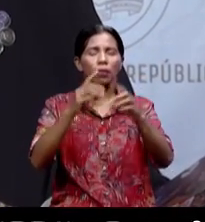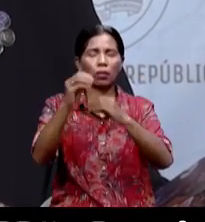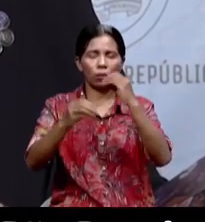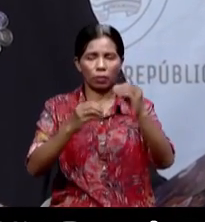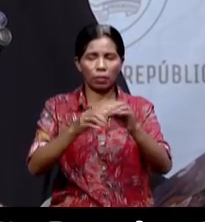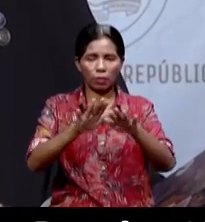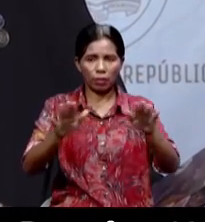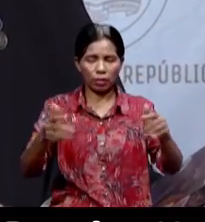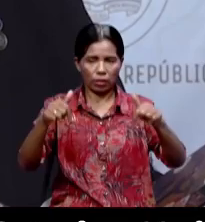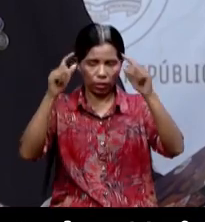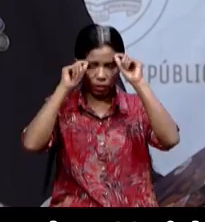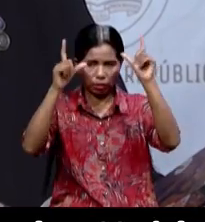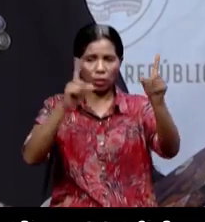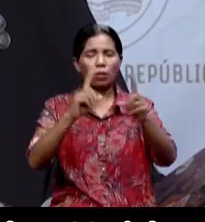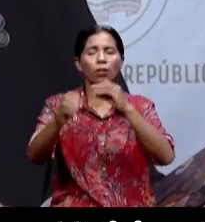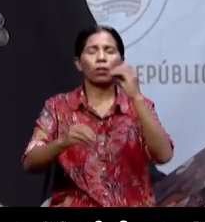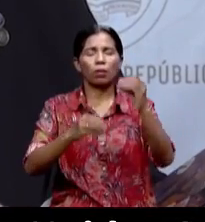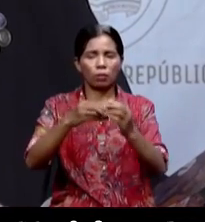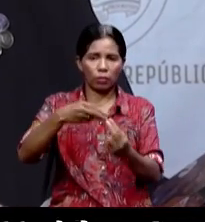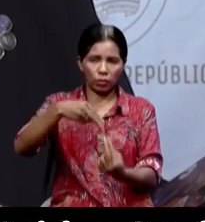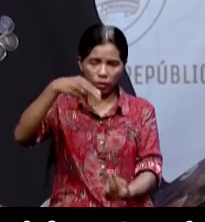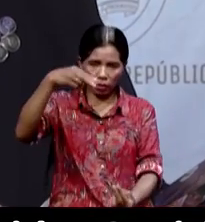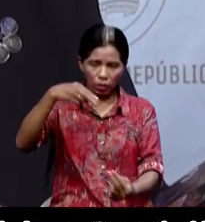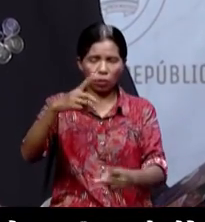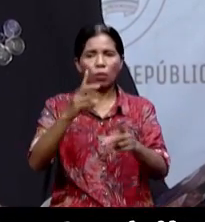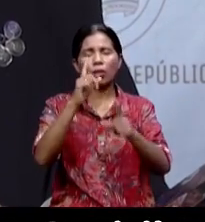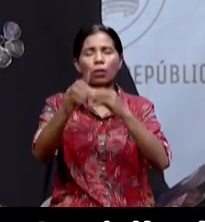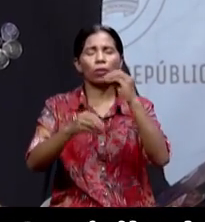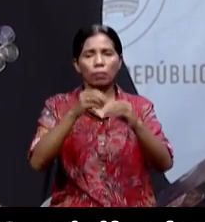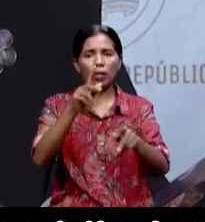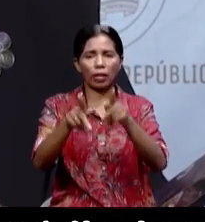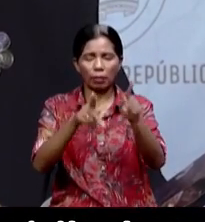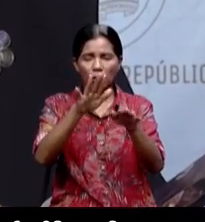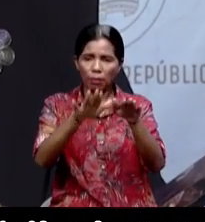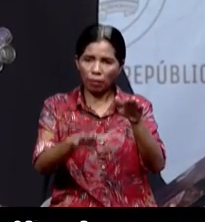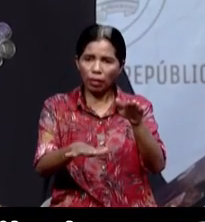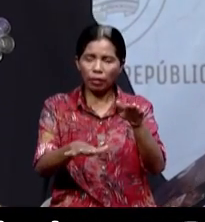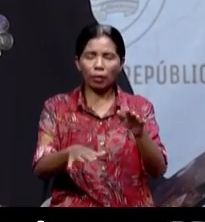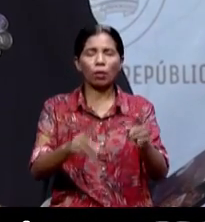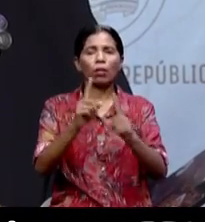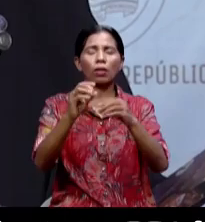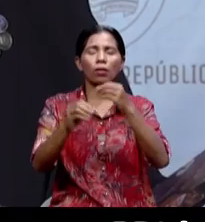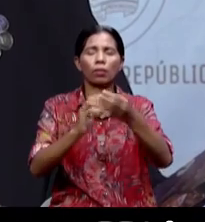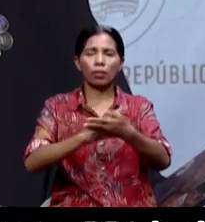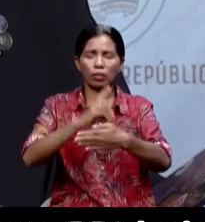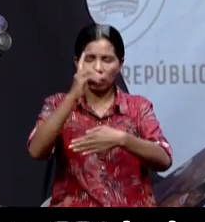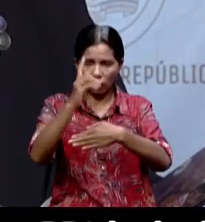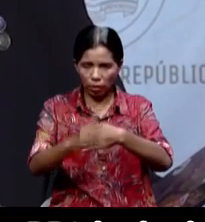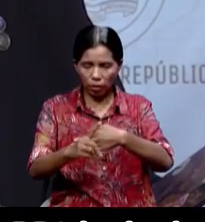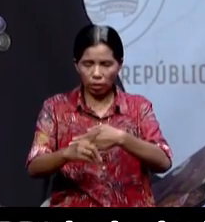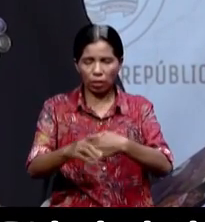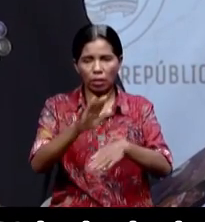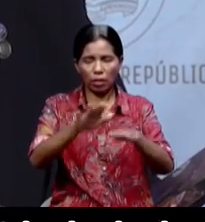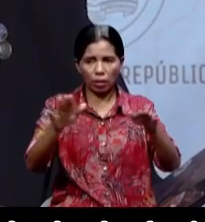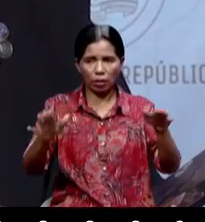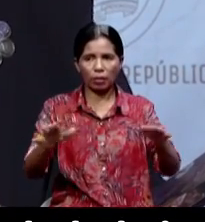in Timor Leste, quelli quando vanno prisão, quelli quando vanno rice bada, non mos quelli quando va il desenvolvimento da vari idea di infanzia, come se